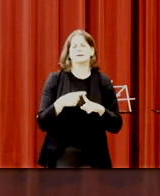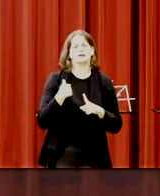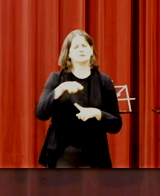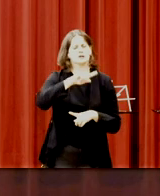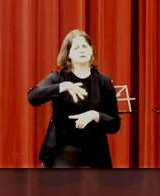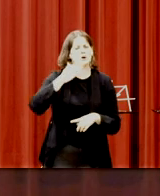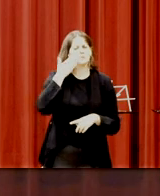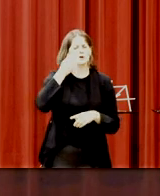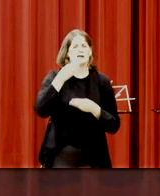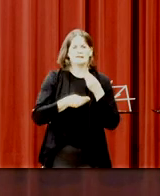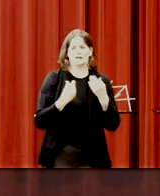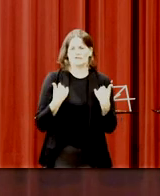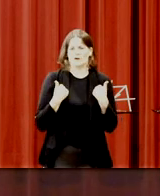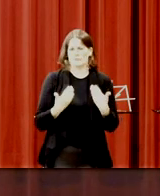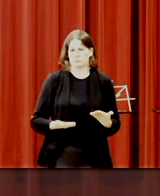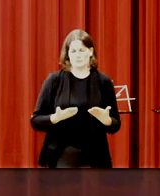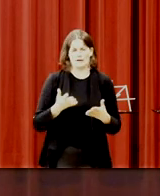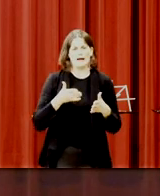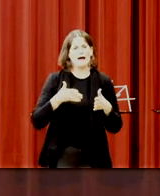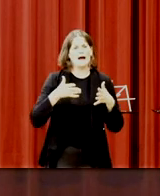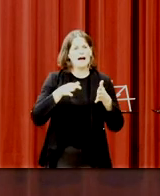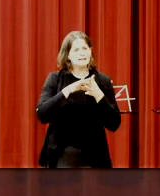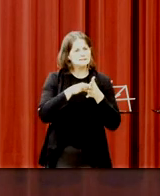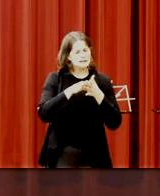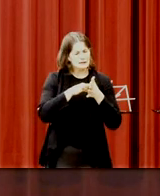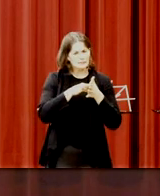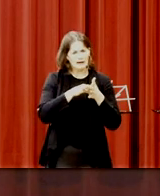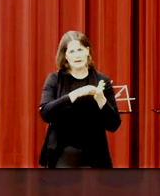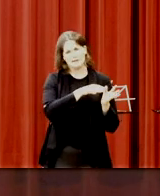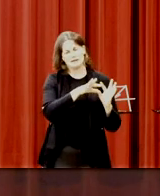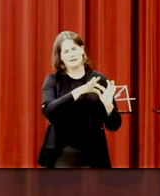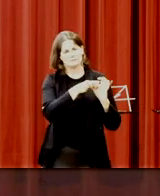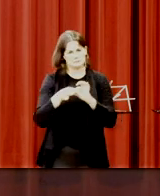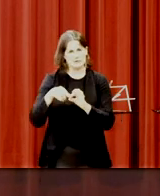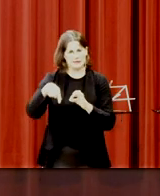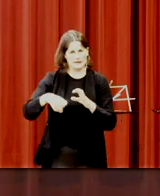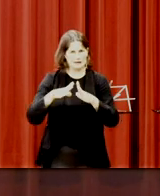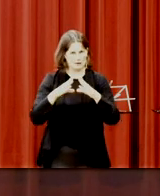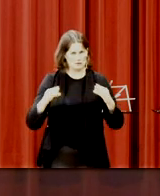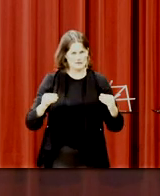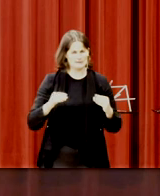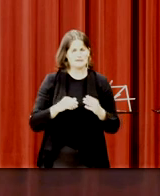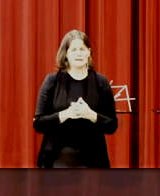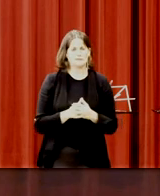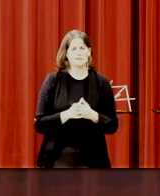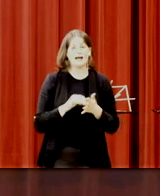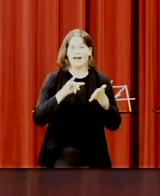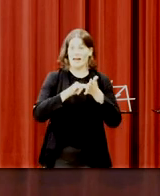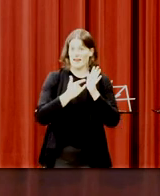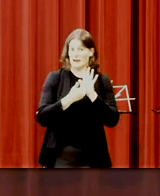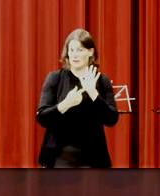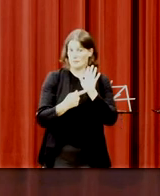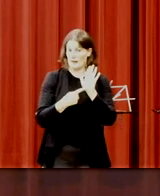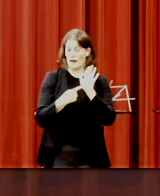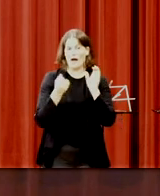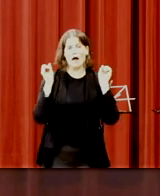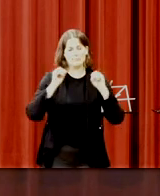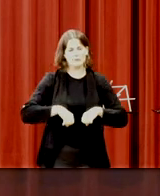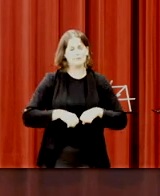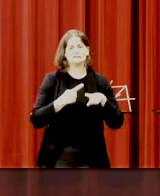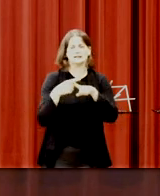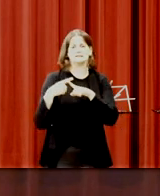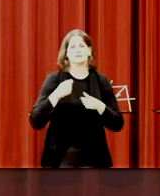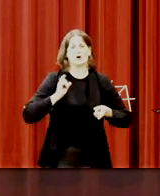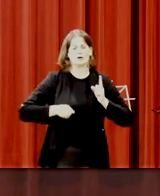pla, que s'ha aprovat amb els òrgans de govern d'aquesta institució d'una manera coordinada, com no pot ser d'una altra manera, un pla que no interfereix, que